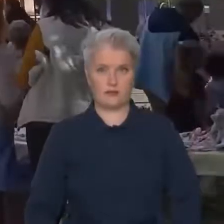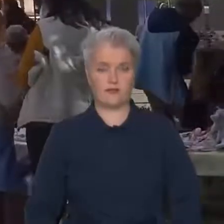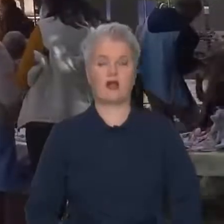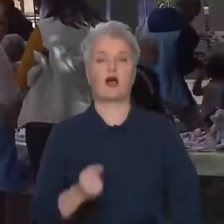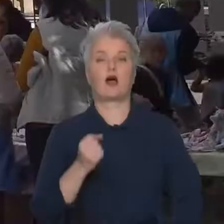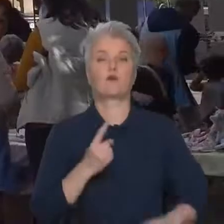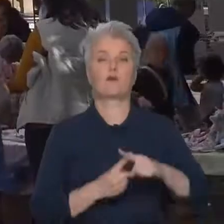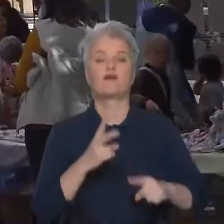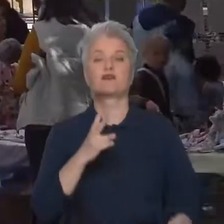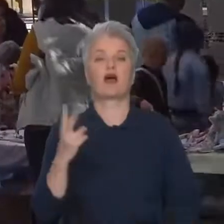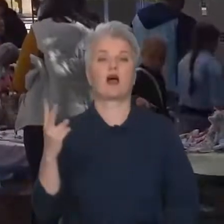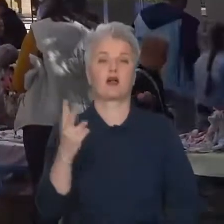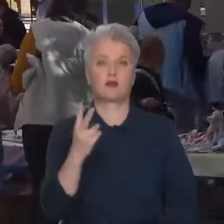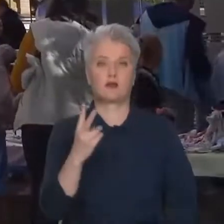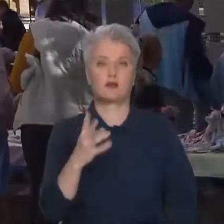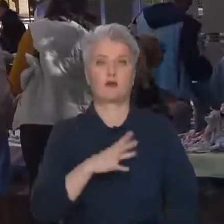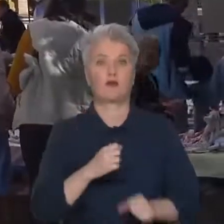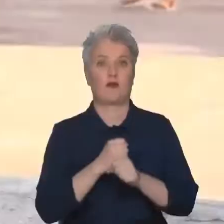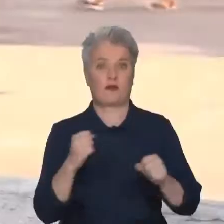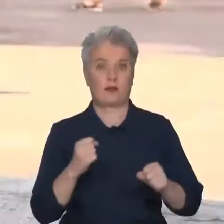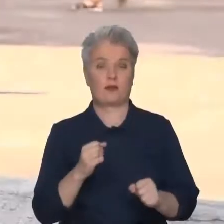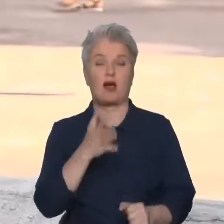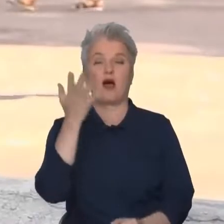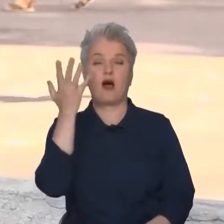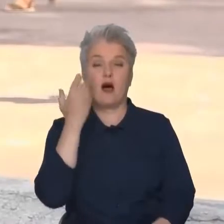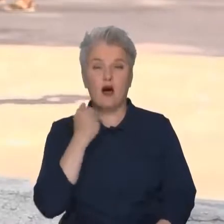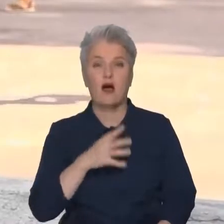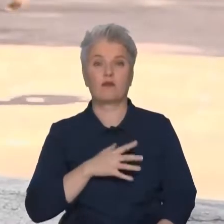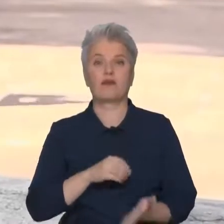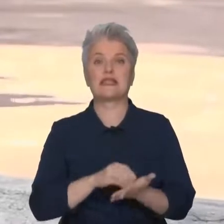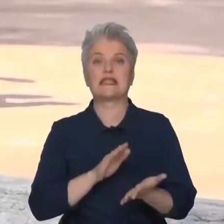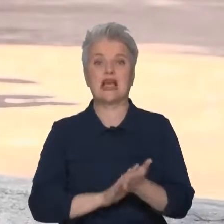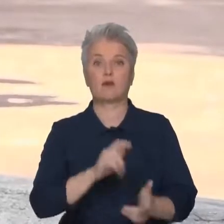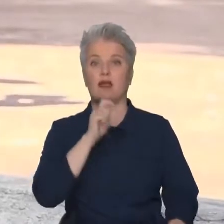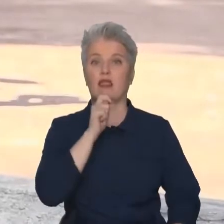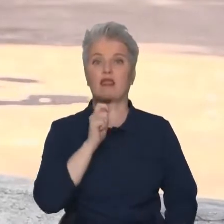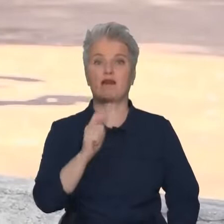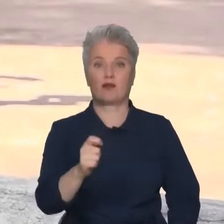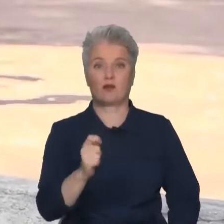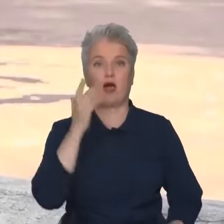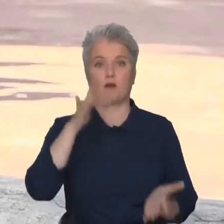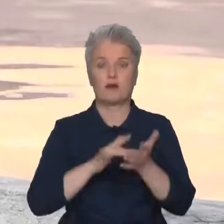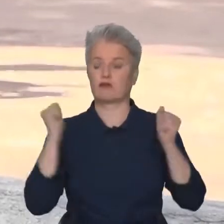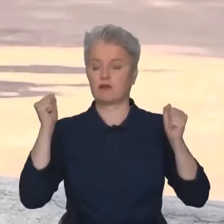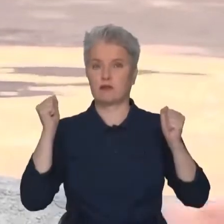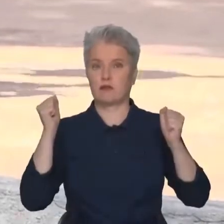О пів на другу лунає вибух. Це сталося просто під час запису інтерв'ю. Мета «Північного